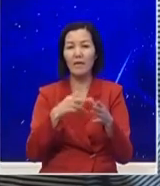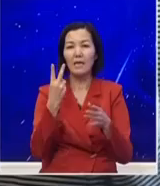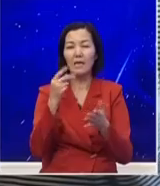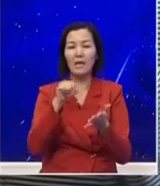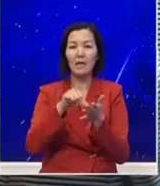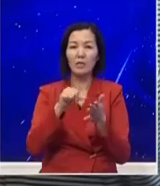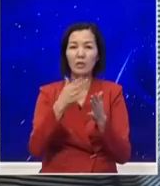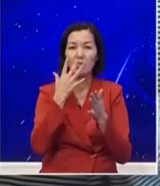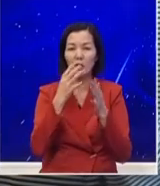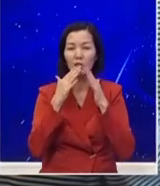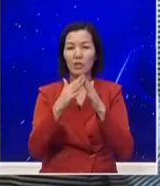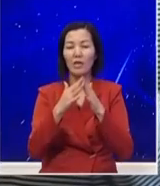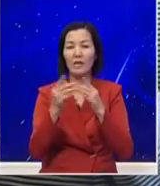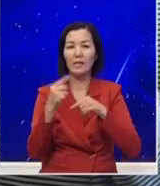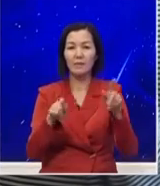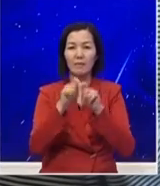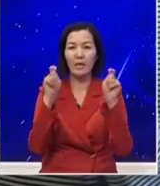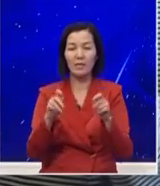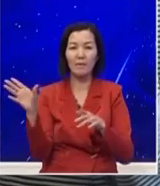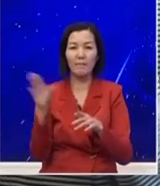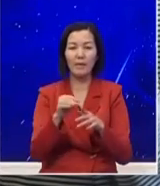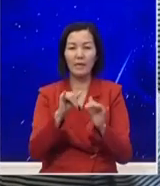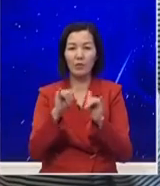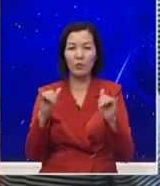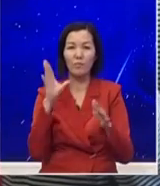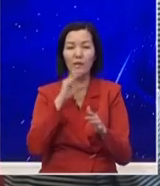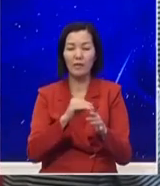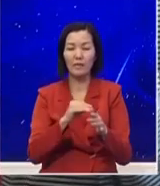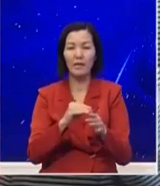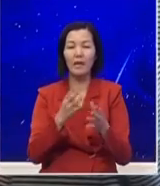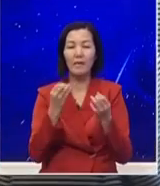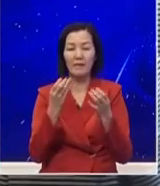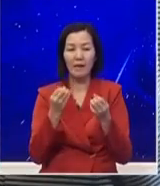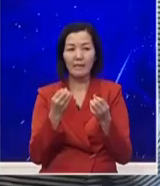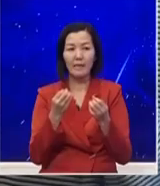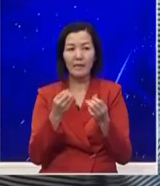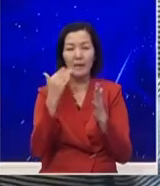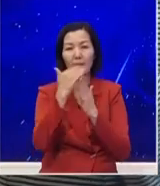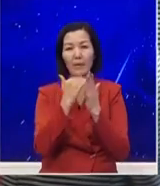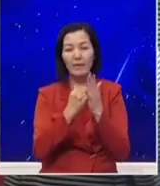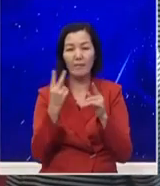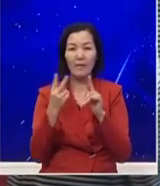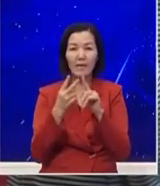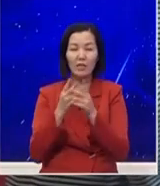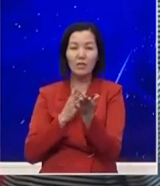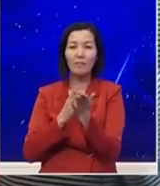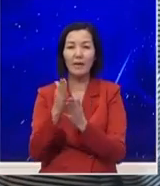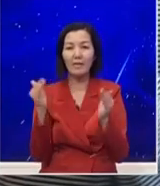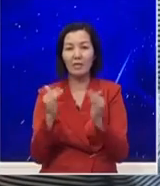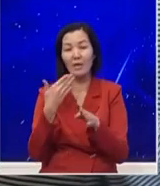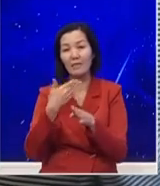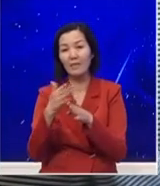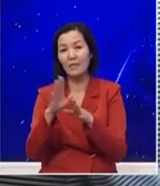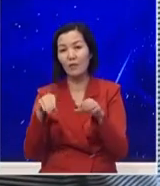қатысушы жылжай ашып өз кәсібін бастаған. Бүгінде барлығы да істерін дөңгелетіп отыр. Тағы бір айта кететіні бағдарламаның екінші бағыты шағын несиелеуді